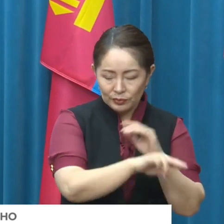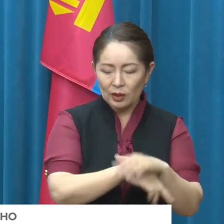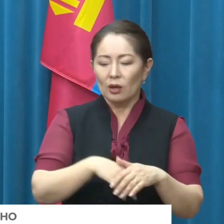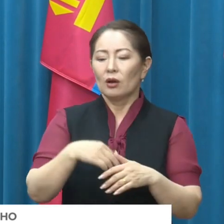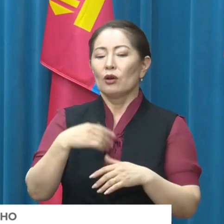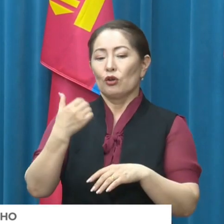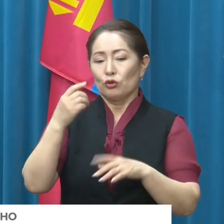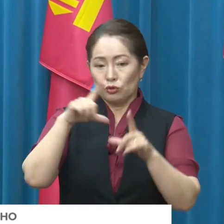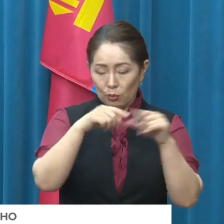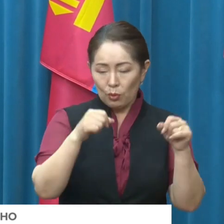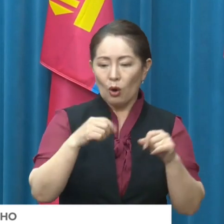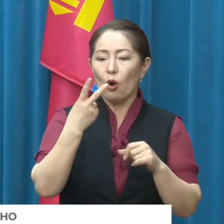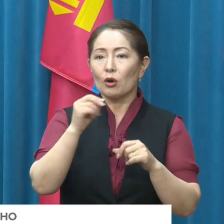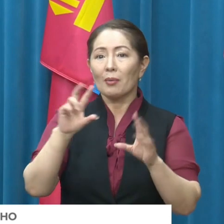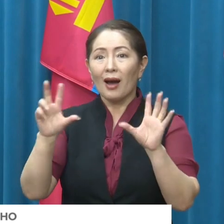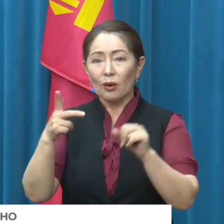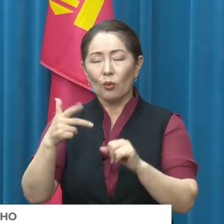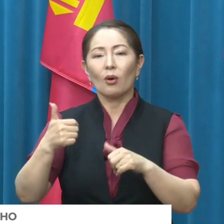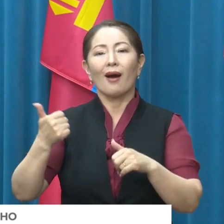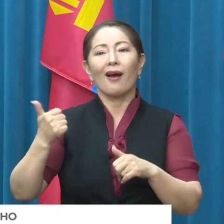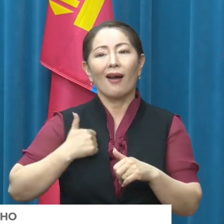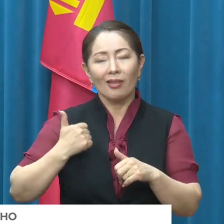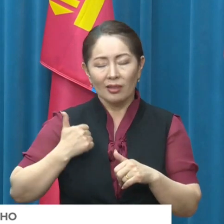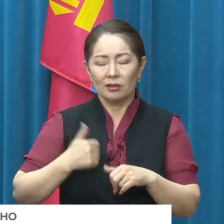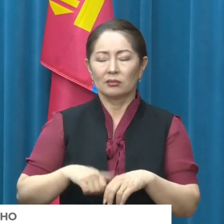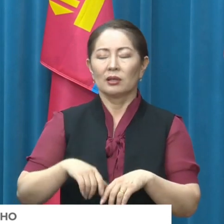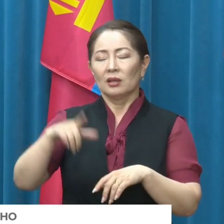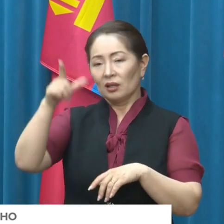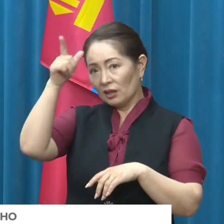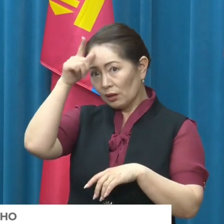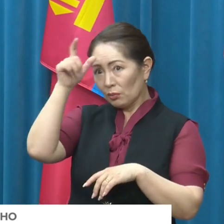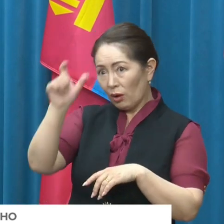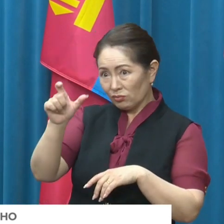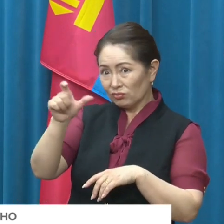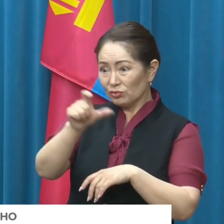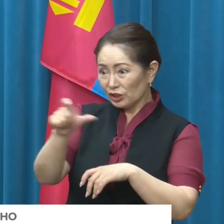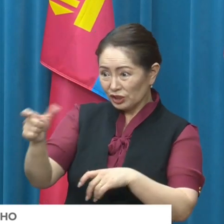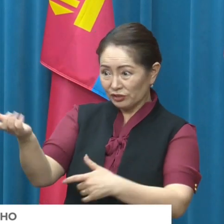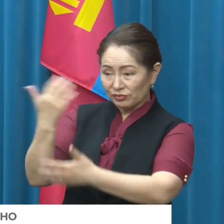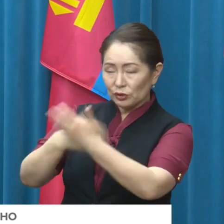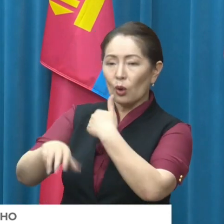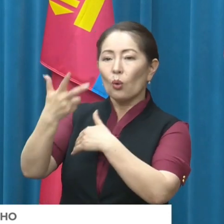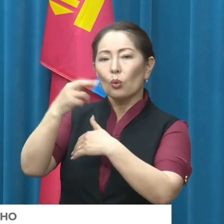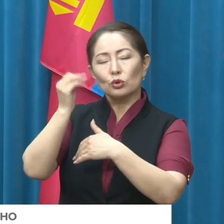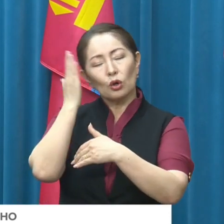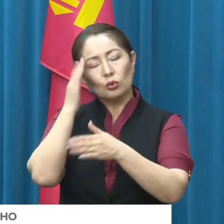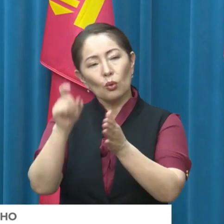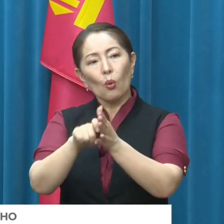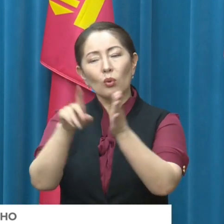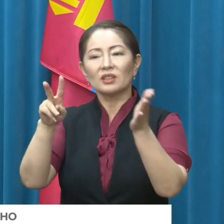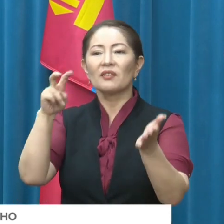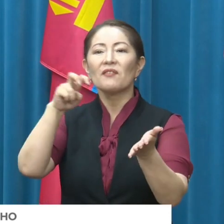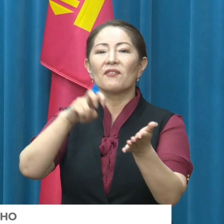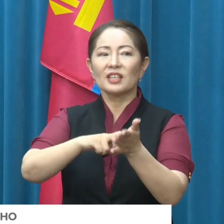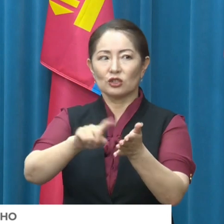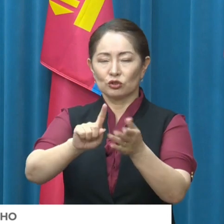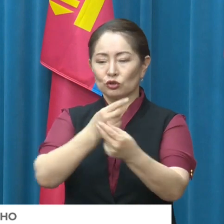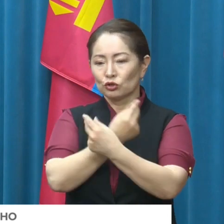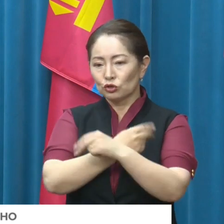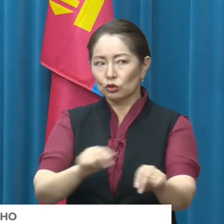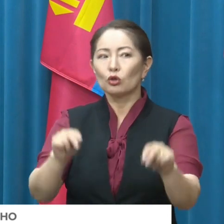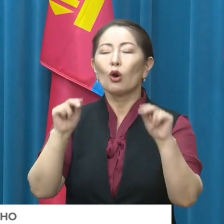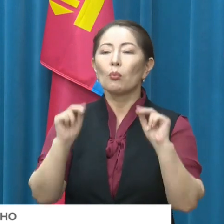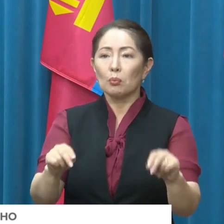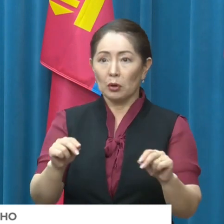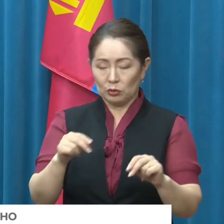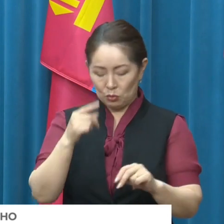2013 онд Канада улс болон Герман улсын иргэдийг тус тус 30 хүртэл хоногийн хугацаатай визэс чөлөөлөх шийдвэрийг Монгол улс